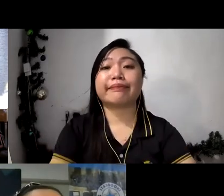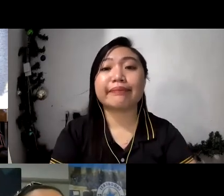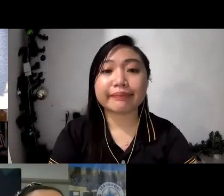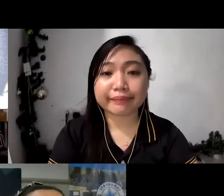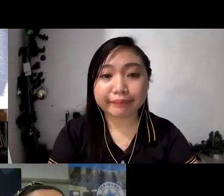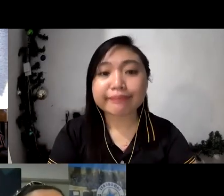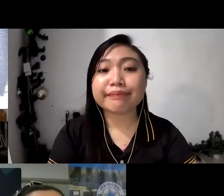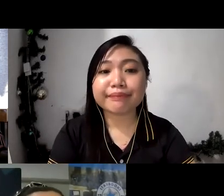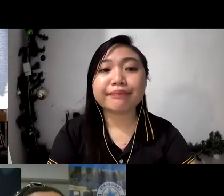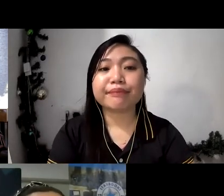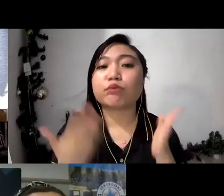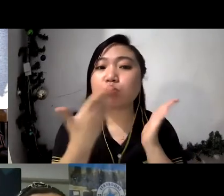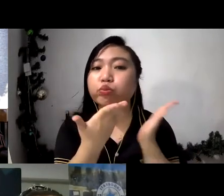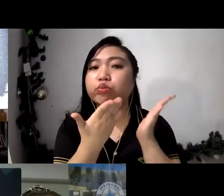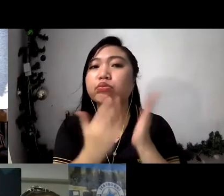evaluation.